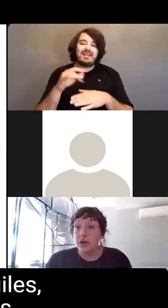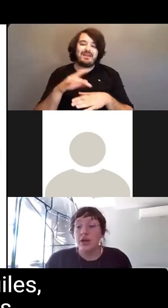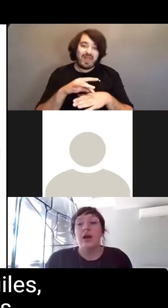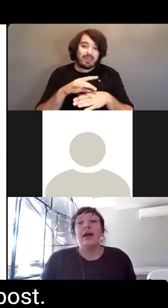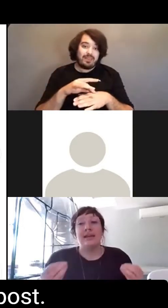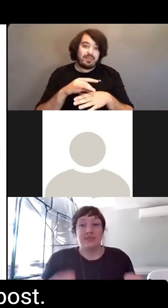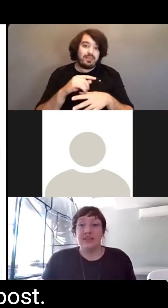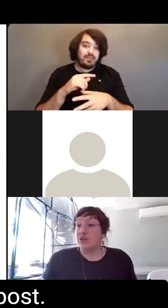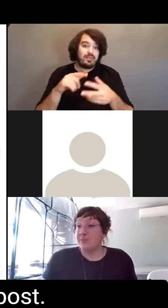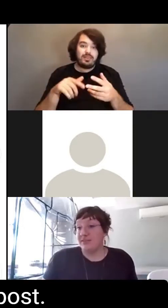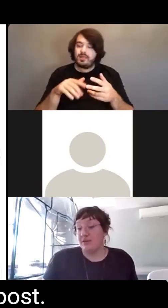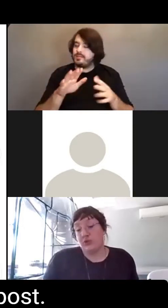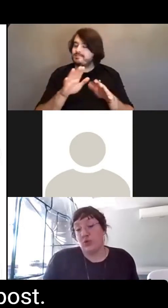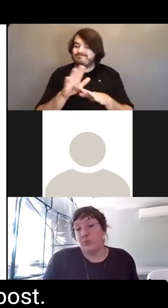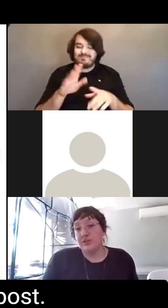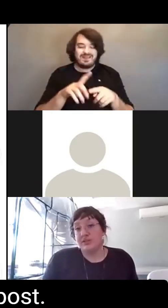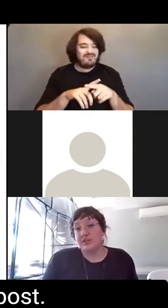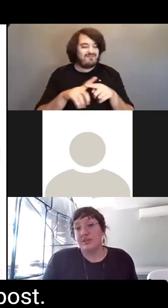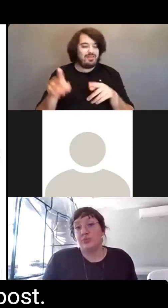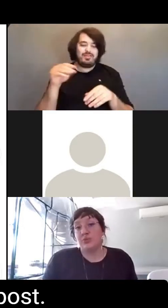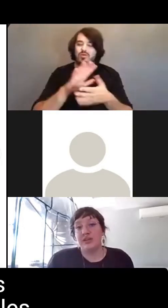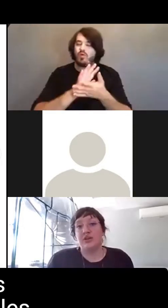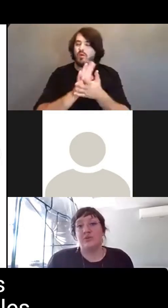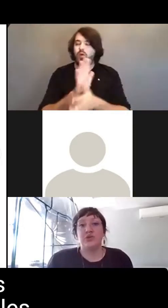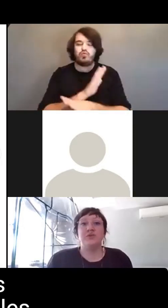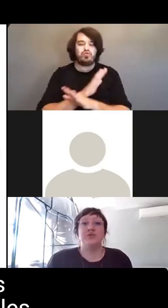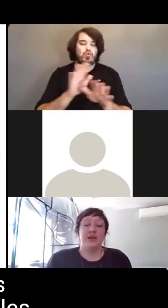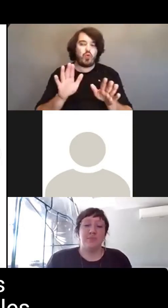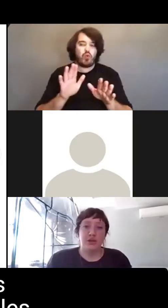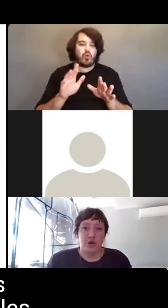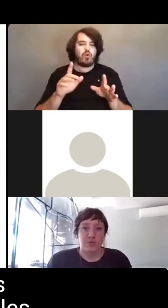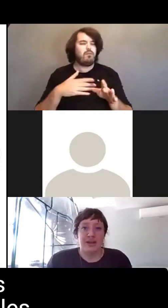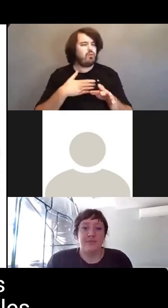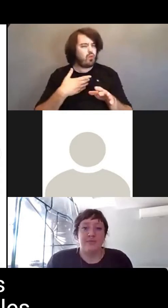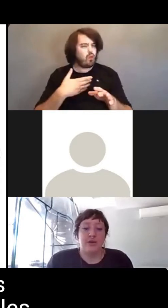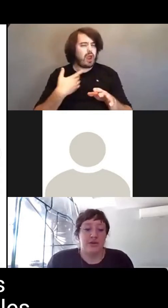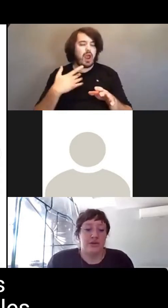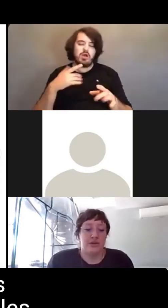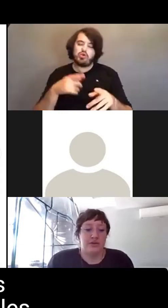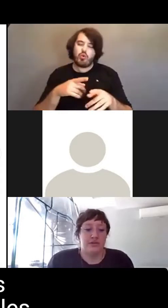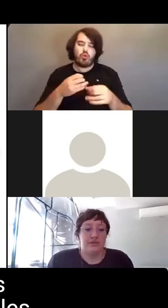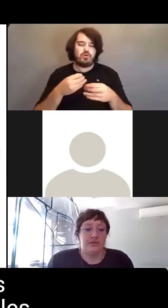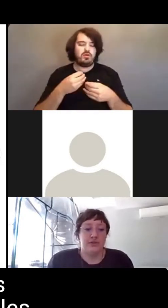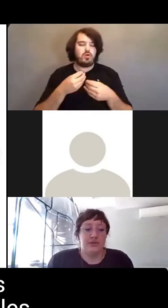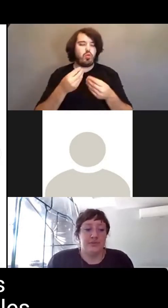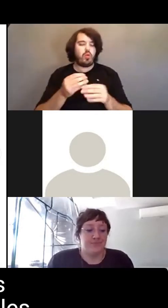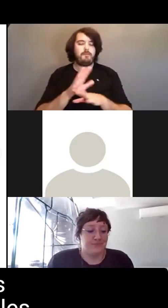viandes, évitez de les mettre dans votre compost. Puis, comme ça, vous n'aurez pas de problème